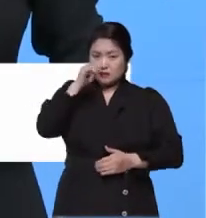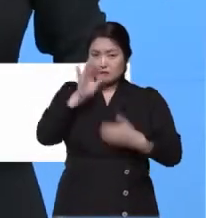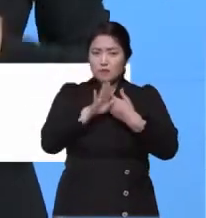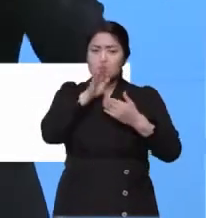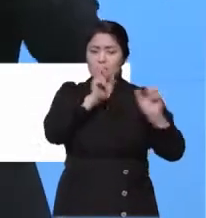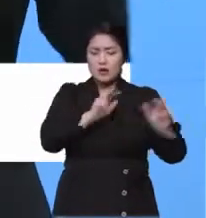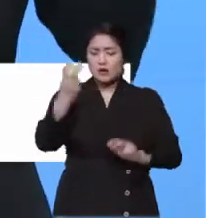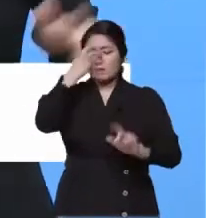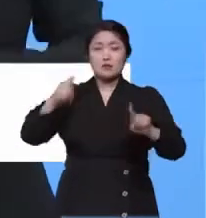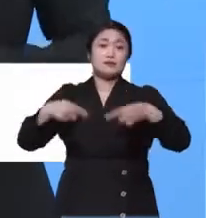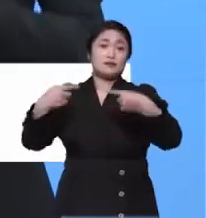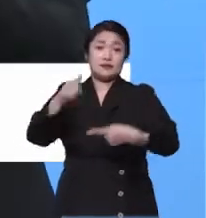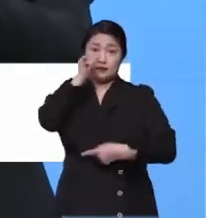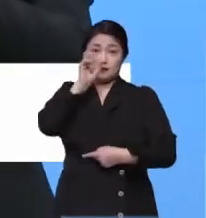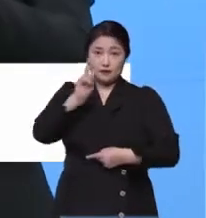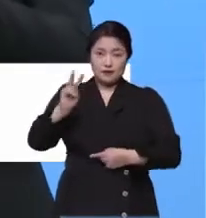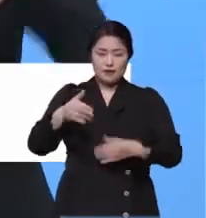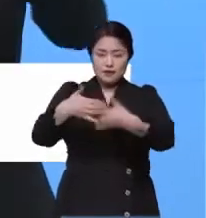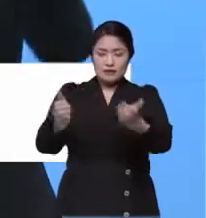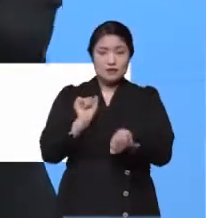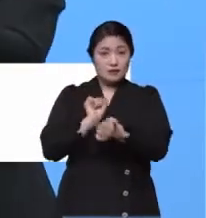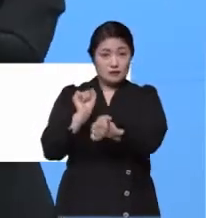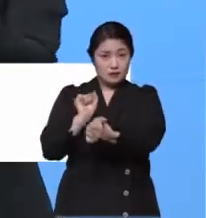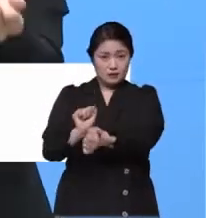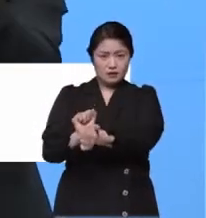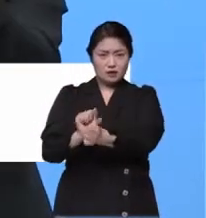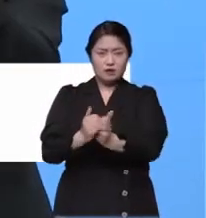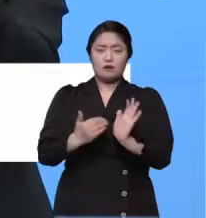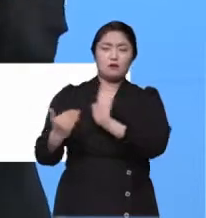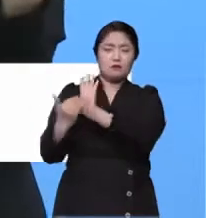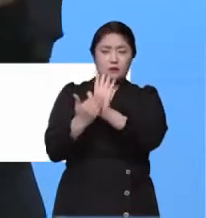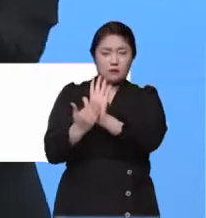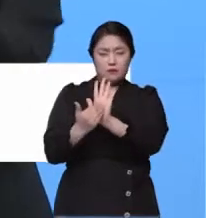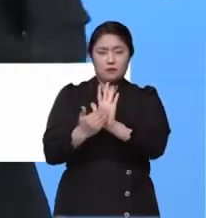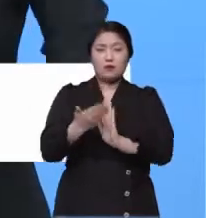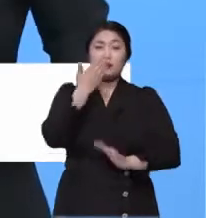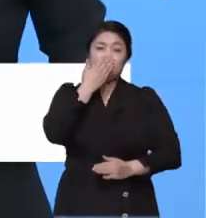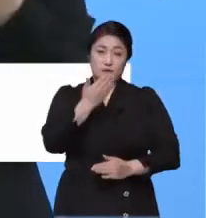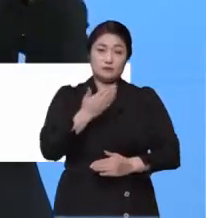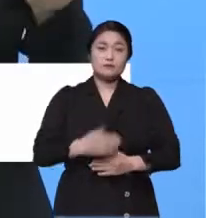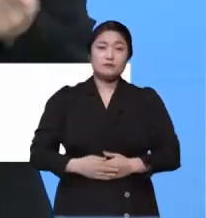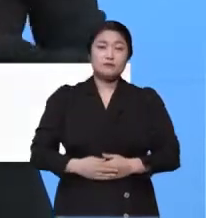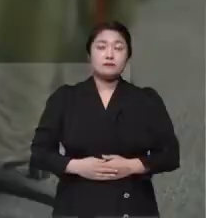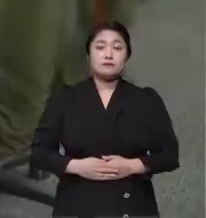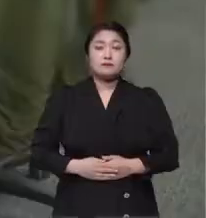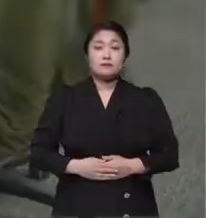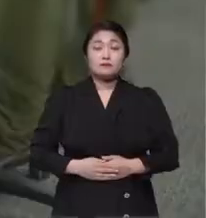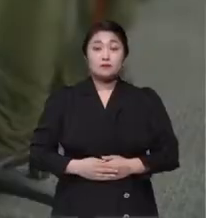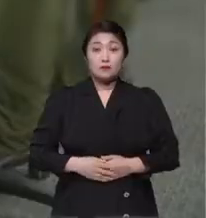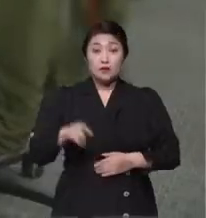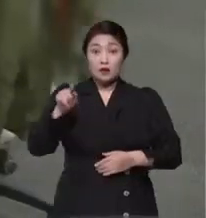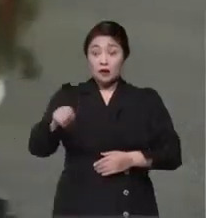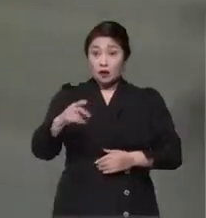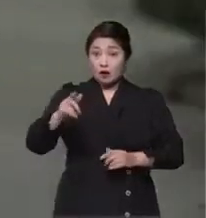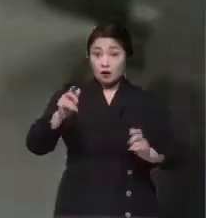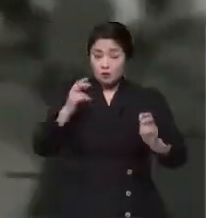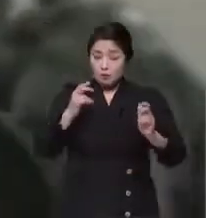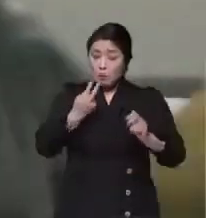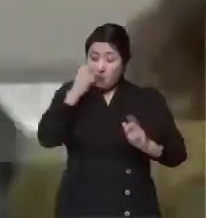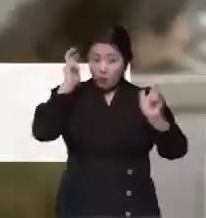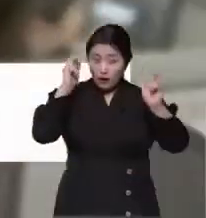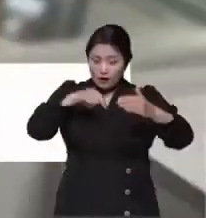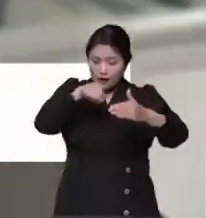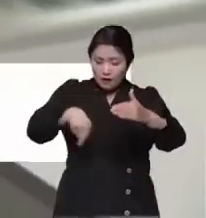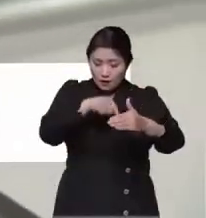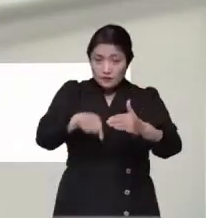검사를 받아야만 집 땅 감염을 최소화 하 할 수 있습니다 해당 보험사가 지난 18일